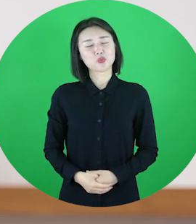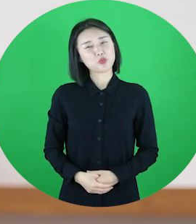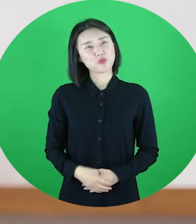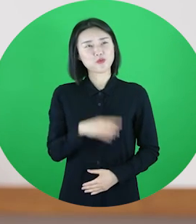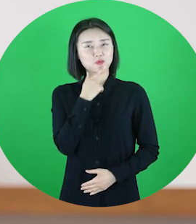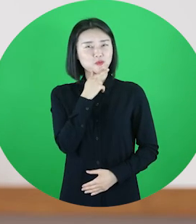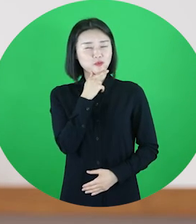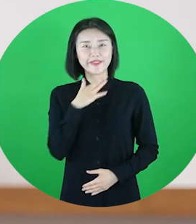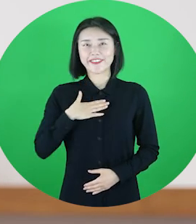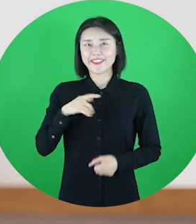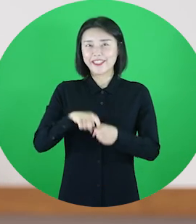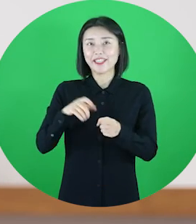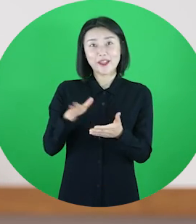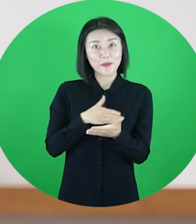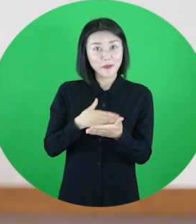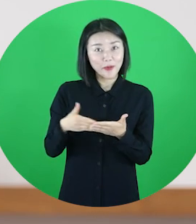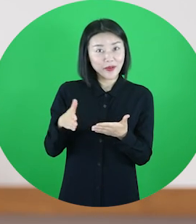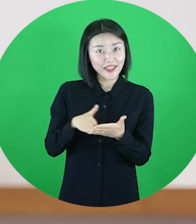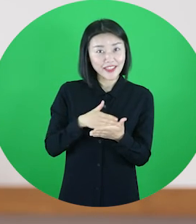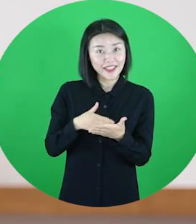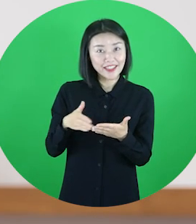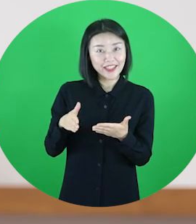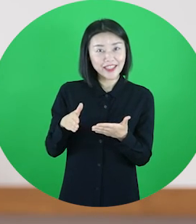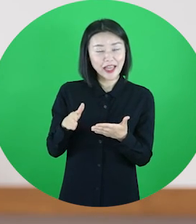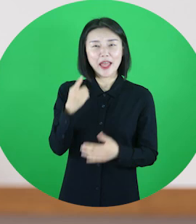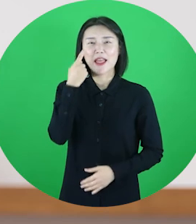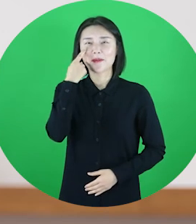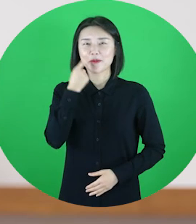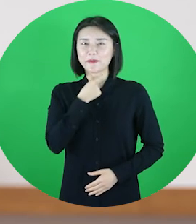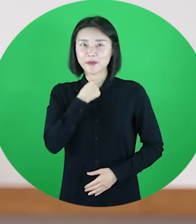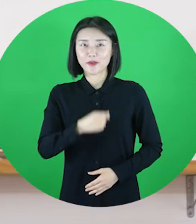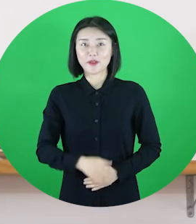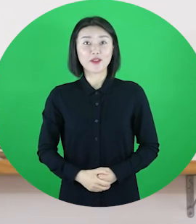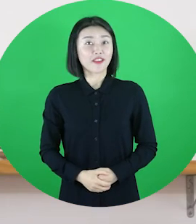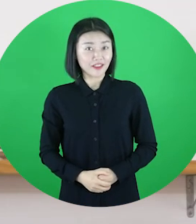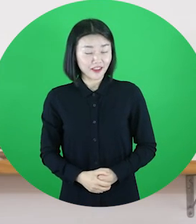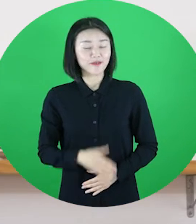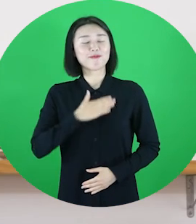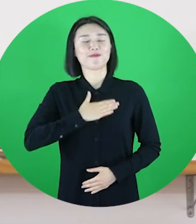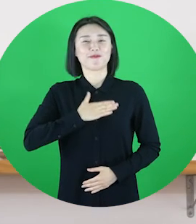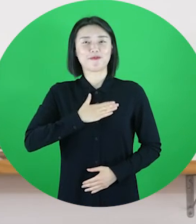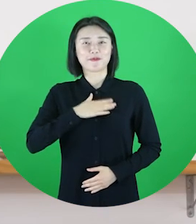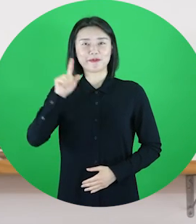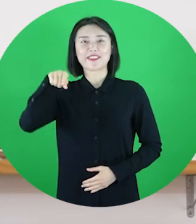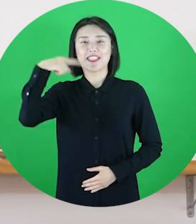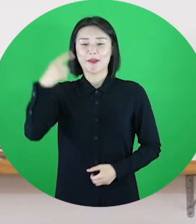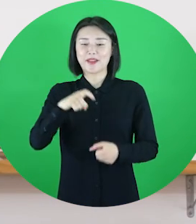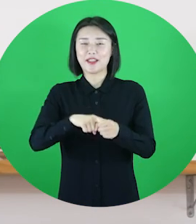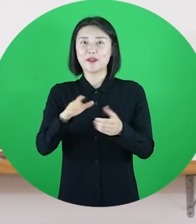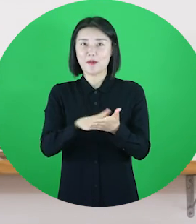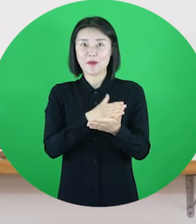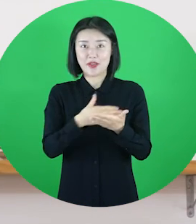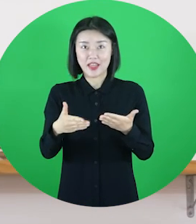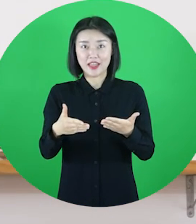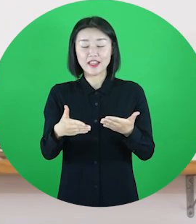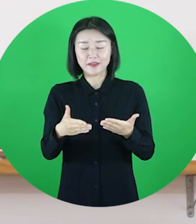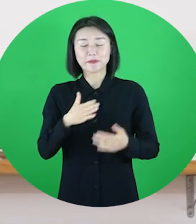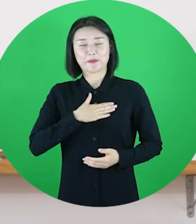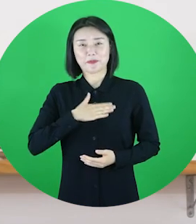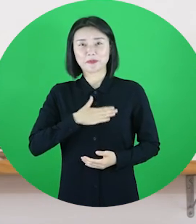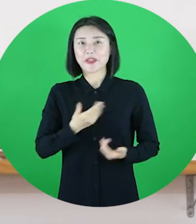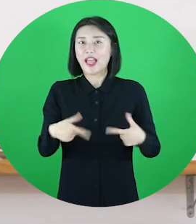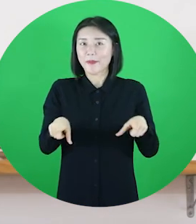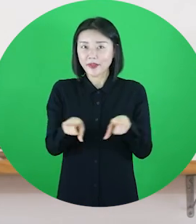다음에는 떡볶이 메뉴를 만들었으면 좋겠어요. 그래요? 우리 떡볶이 메뉴 한번 만들고 싶구나. 그러면